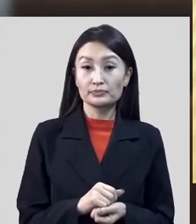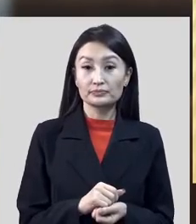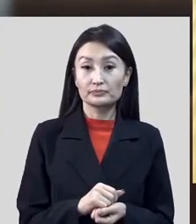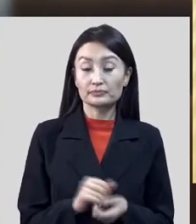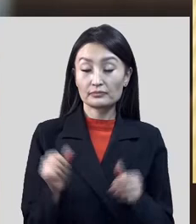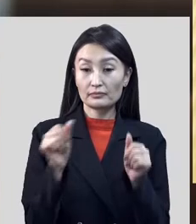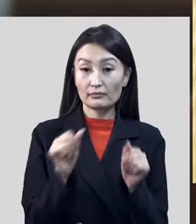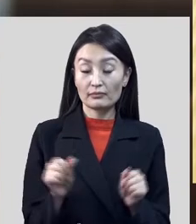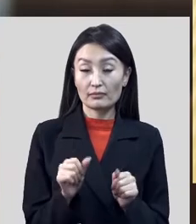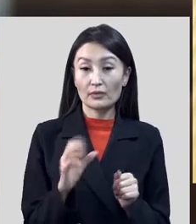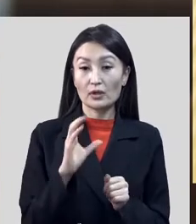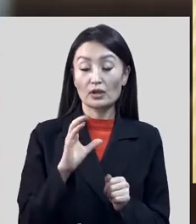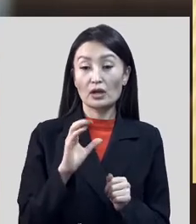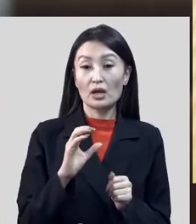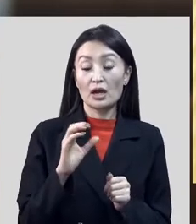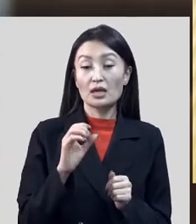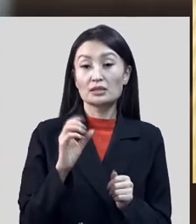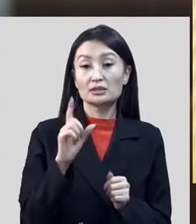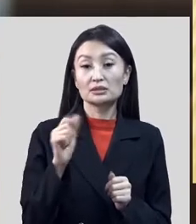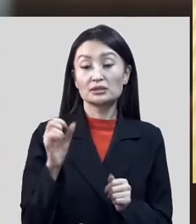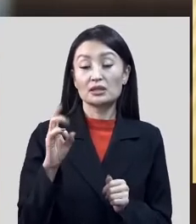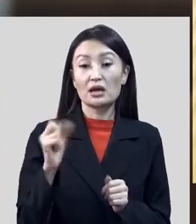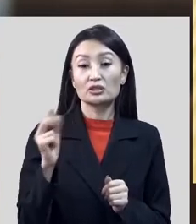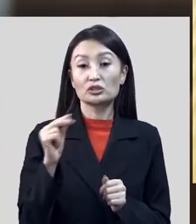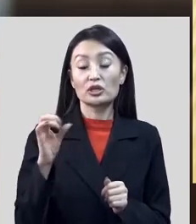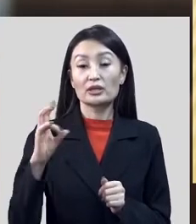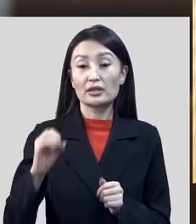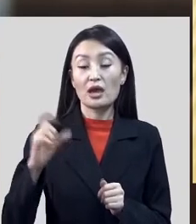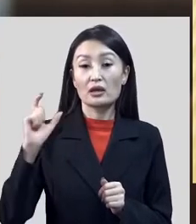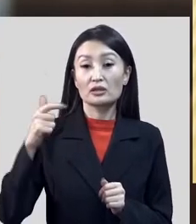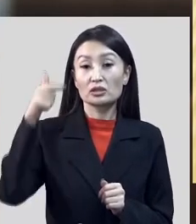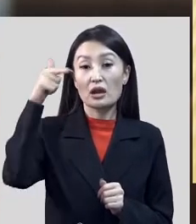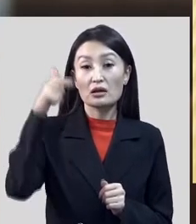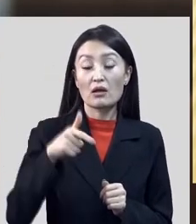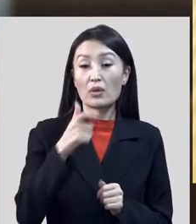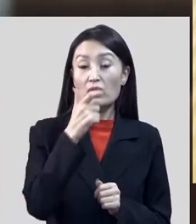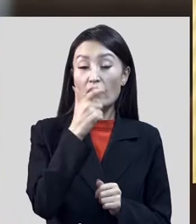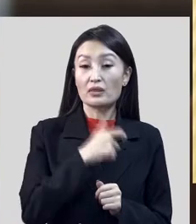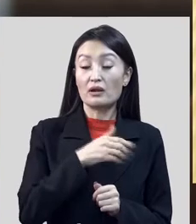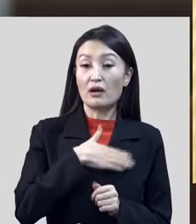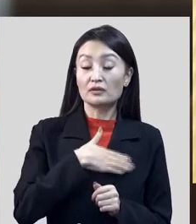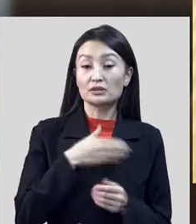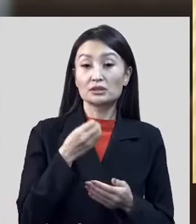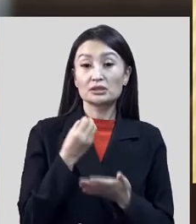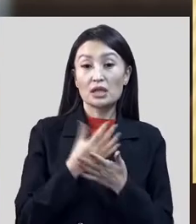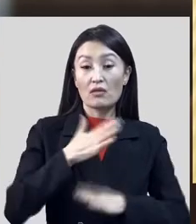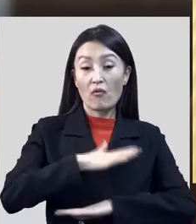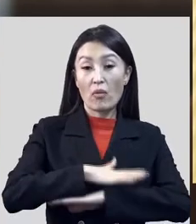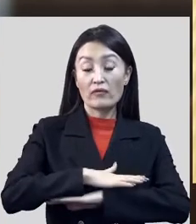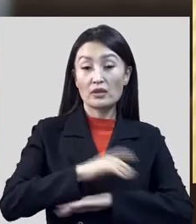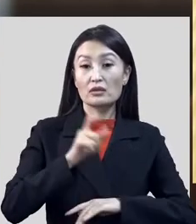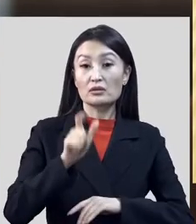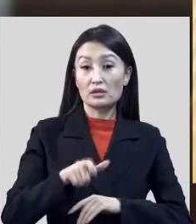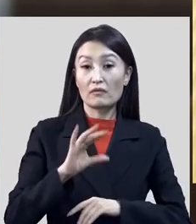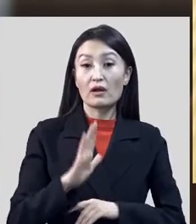сформируем суть и значение экономически грамотного и нравственности нова поведения человека в